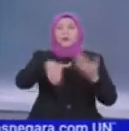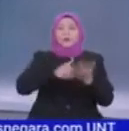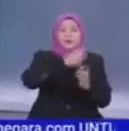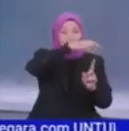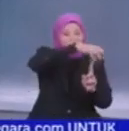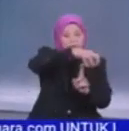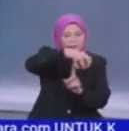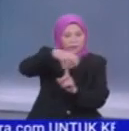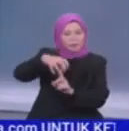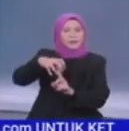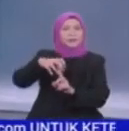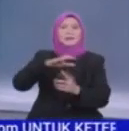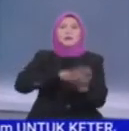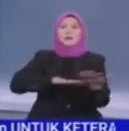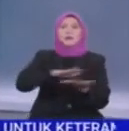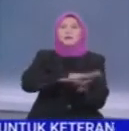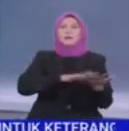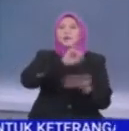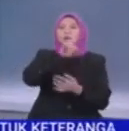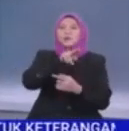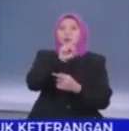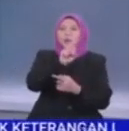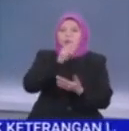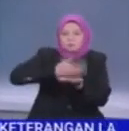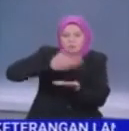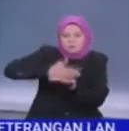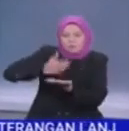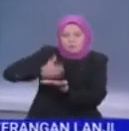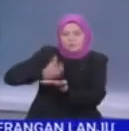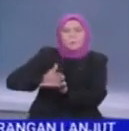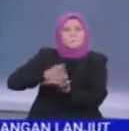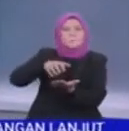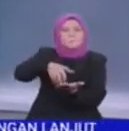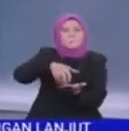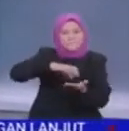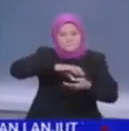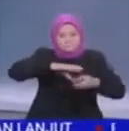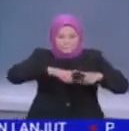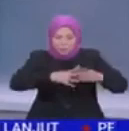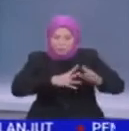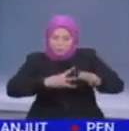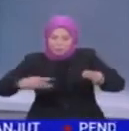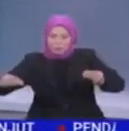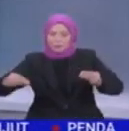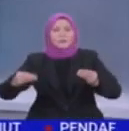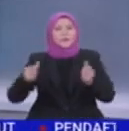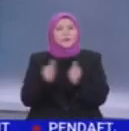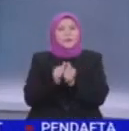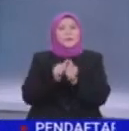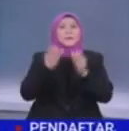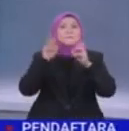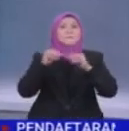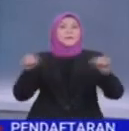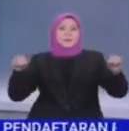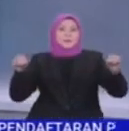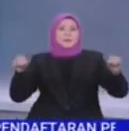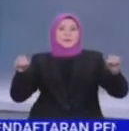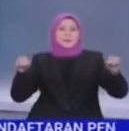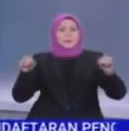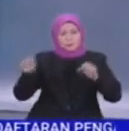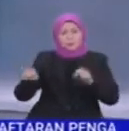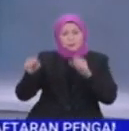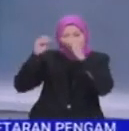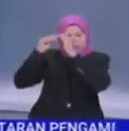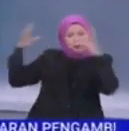membuat kelainan dengan menggabungkan jus dan potongan buah mangga dalam masakan mi segera. Boleh bayangkan tak? Tak boleh